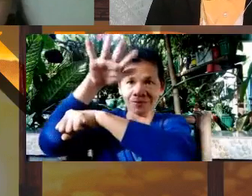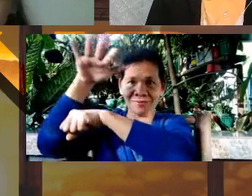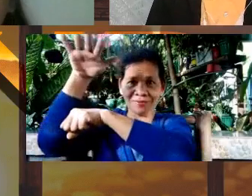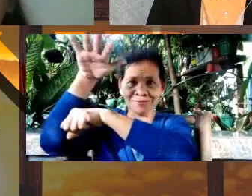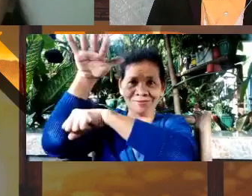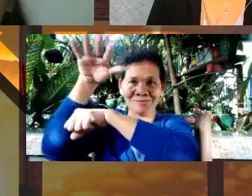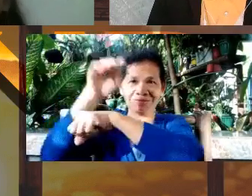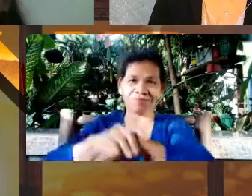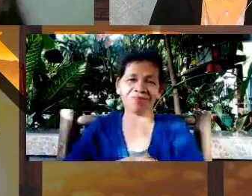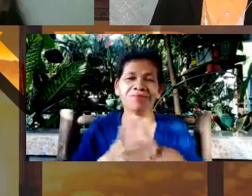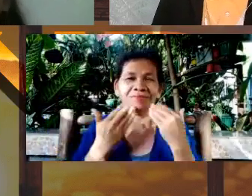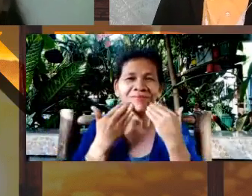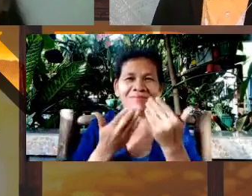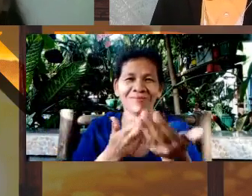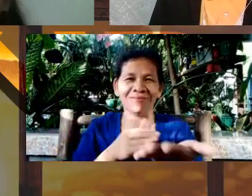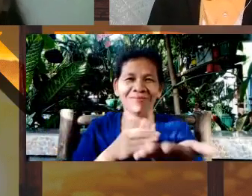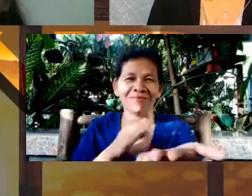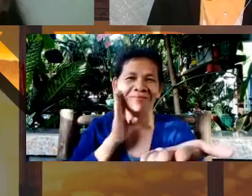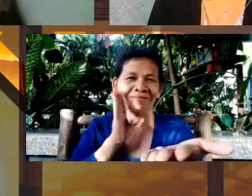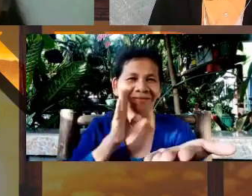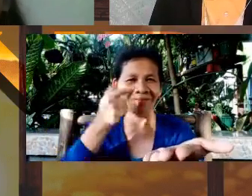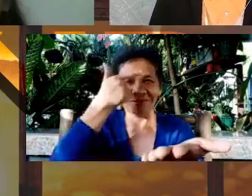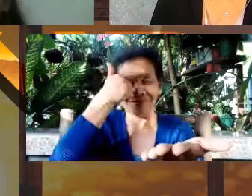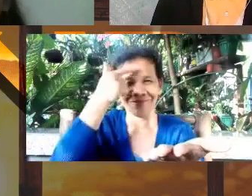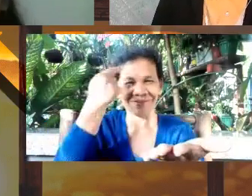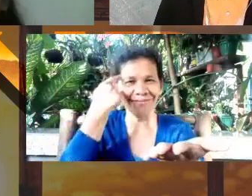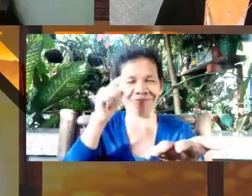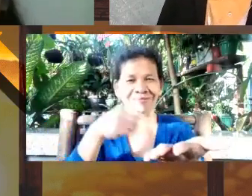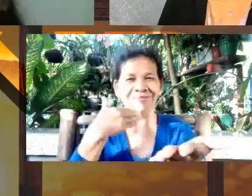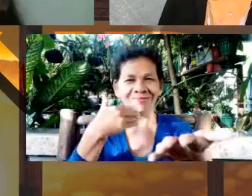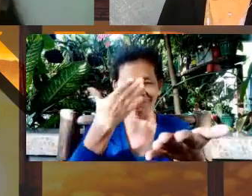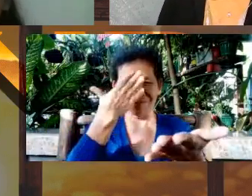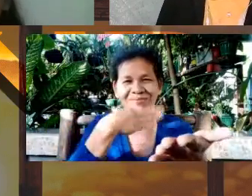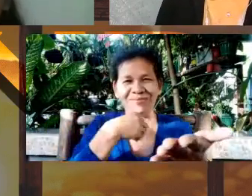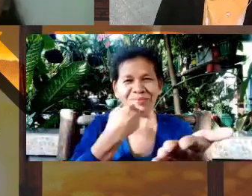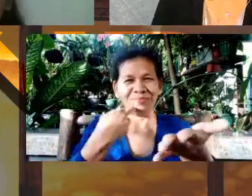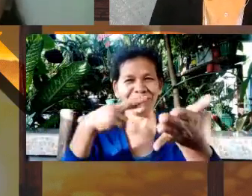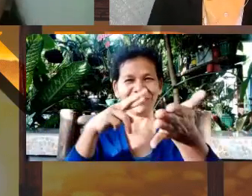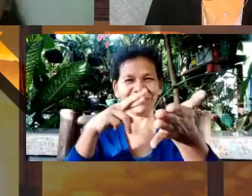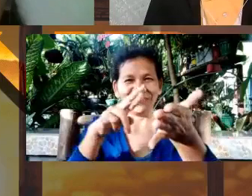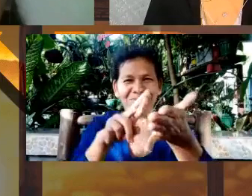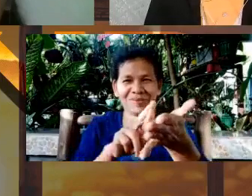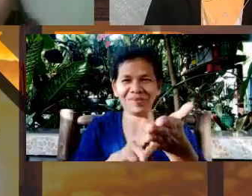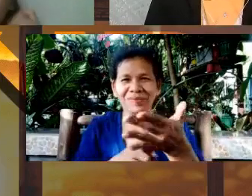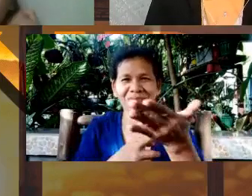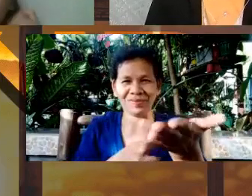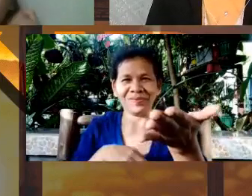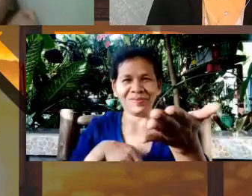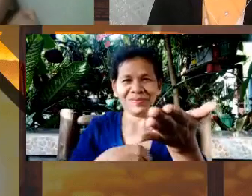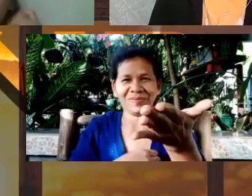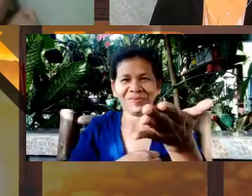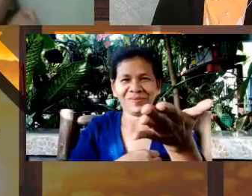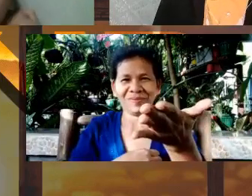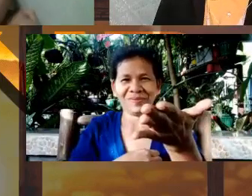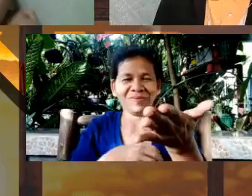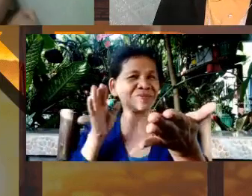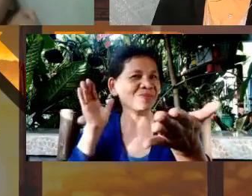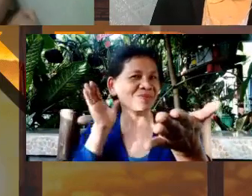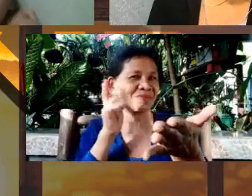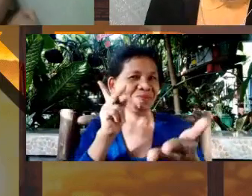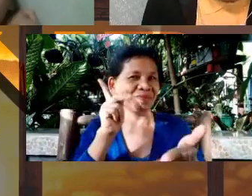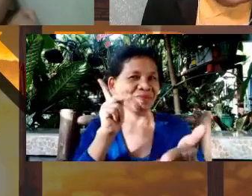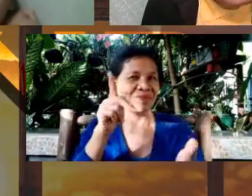Okay, thank you so much Brother Glenn sa iyong magandang reflection sa umagang ito. At ating pakinggan ang ating co-host, Pastor Jubi.